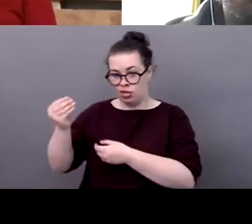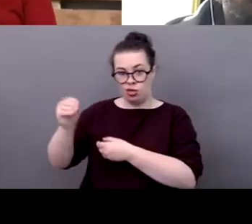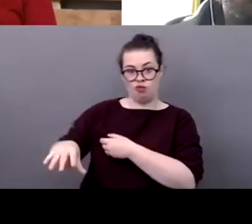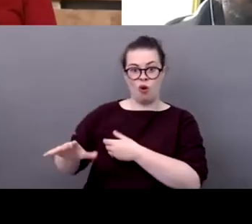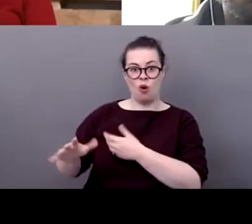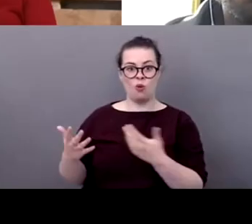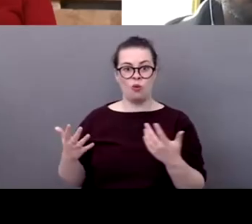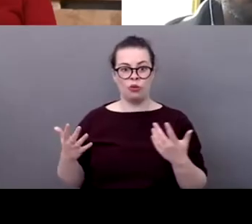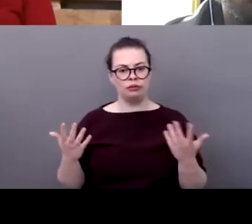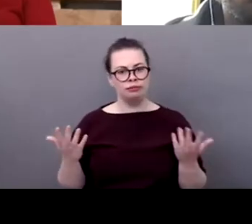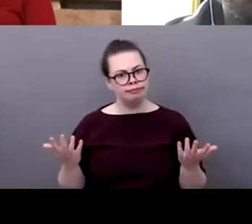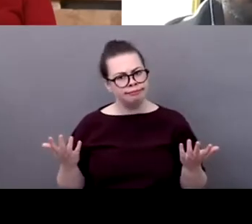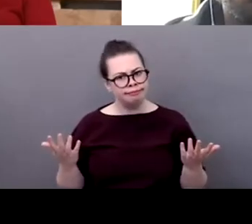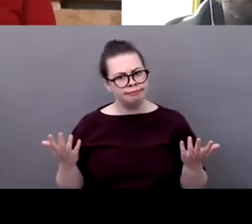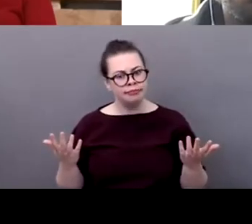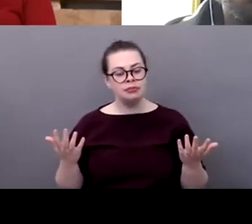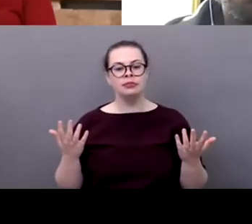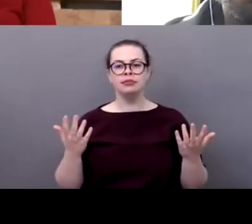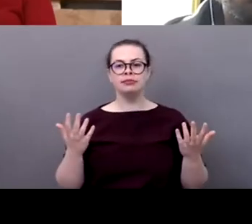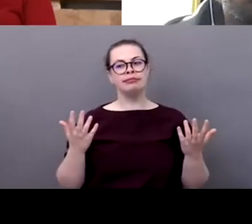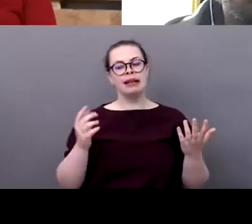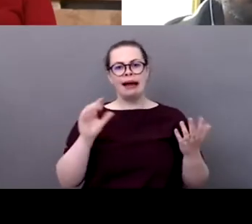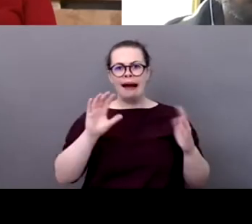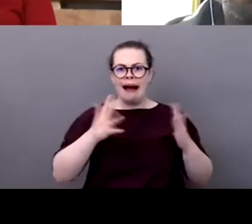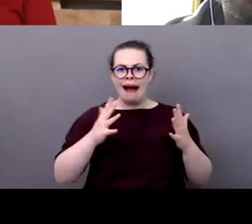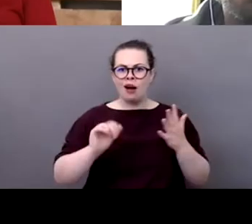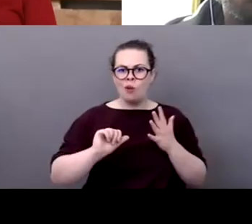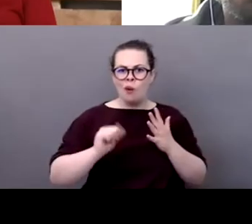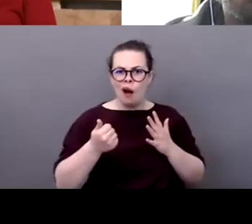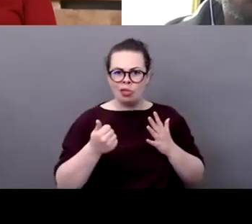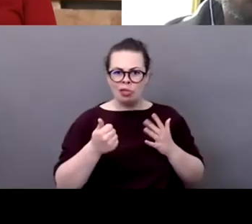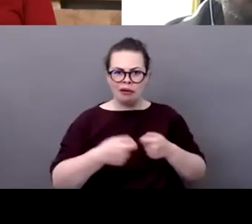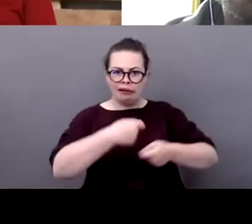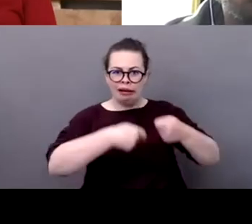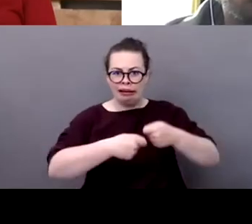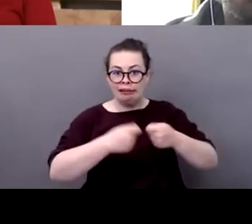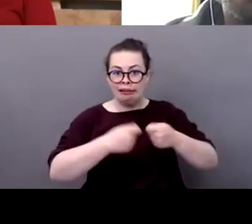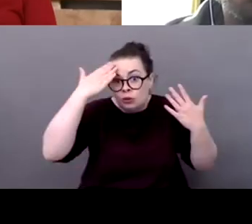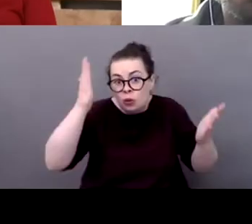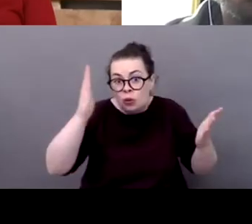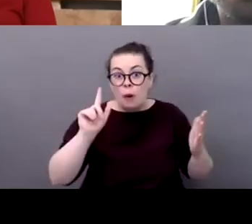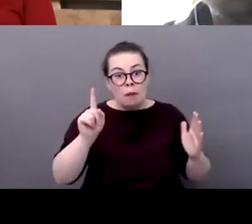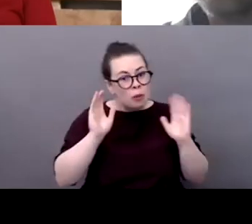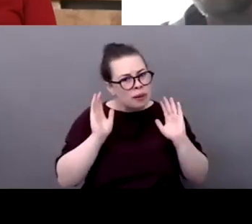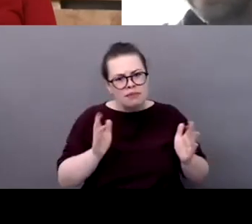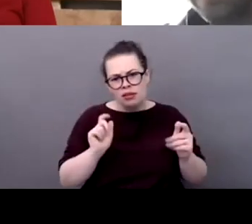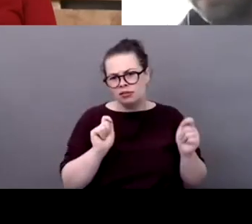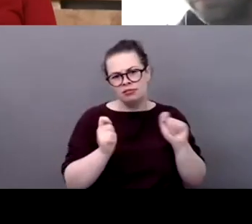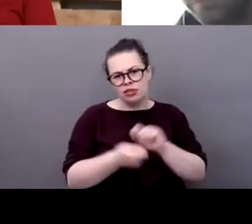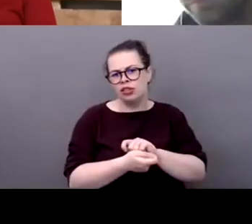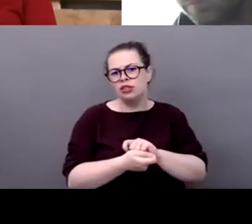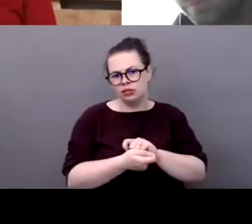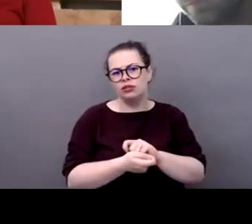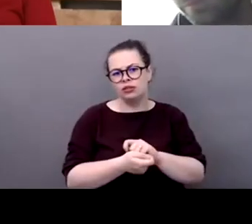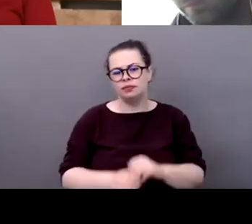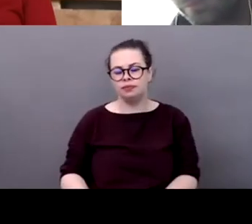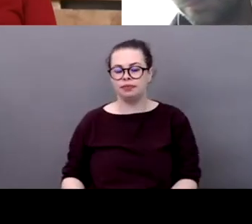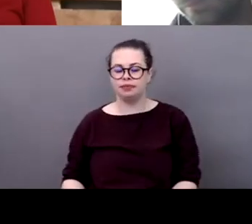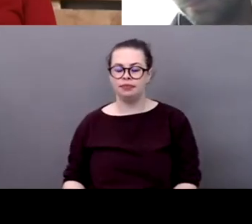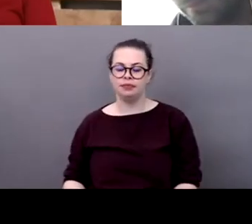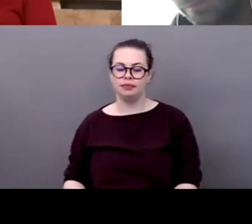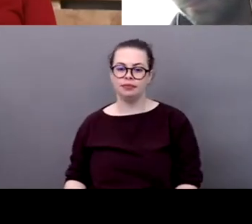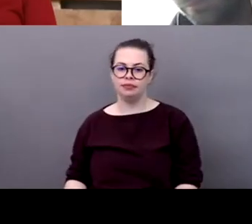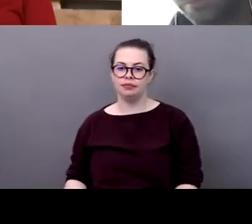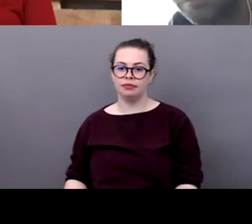certainement progresser tous ensemble, mais voilà, dans ce cas-là, des gens ont sauvé leur activité économique et aussi ont fait